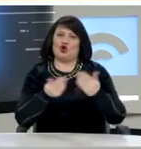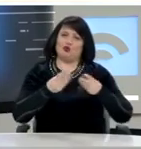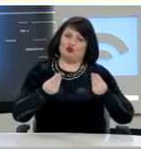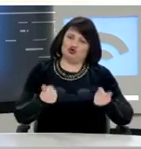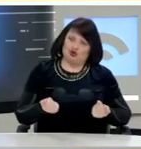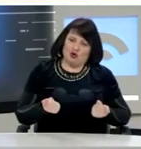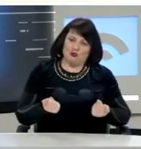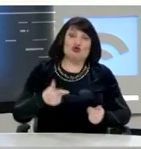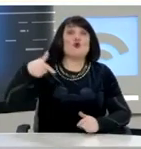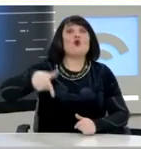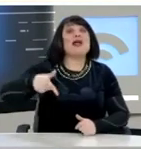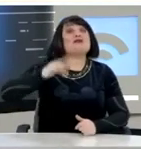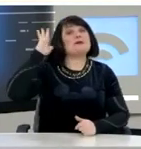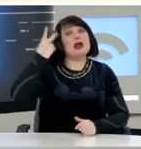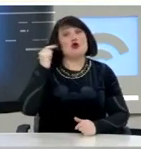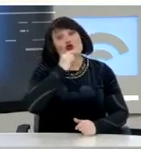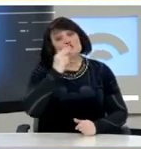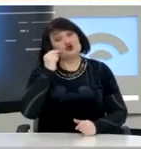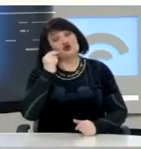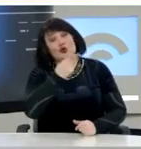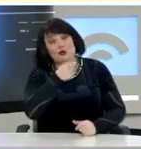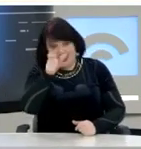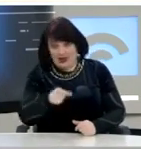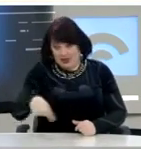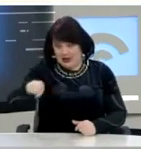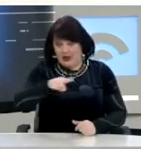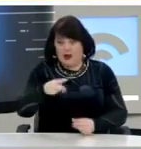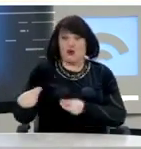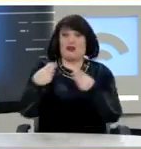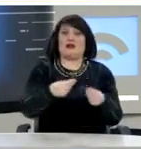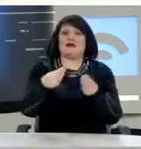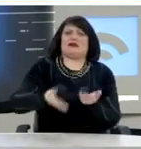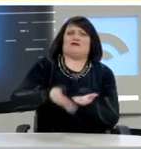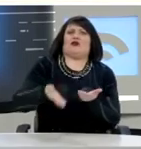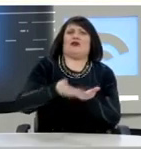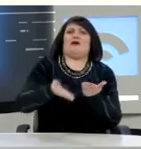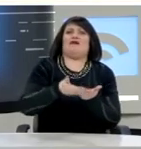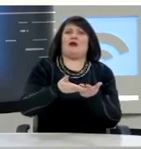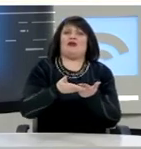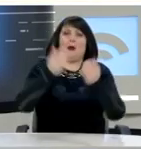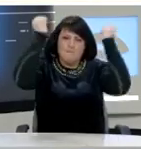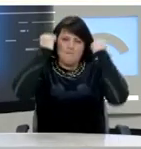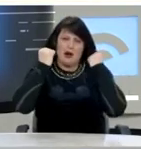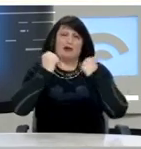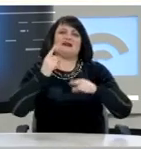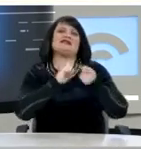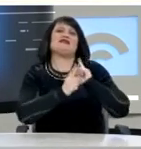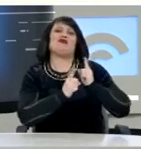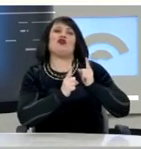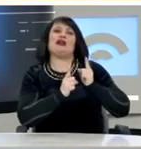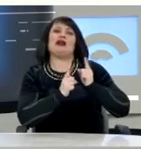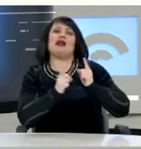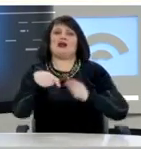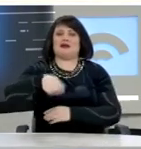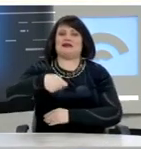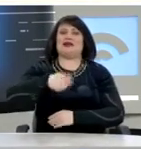ήθελε ο Κρουεύσκης στα Σκόπια, είστε εσείς που προσπαθείτε να τους δώσετε όπλα σε βάρος της συμφωνίας. Κάνοντας τους